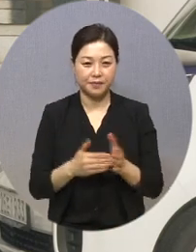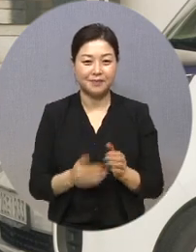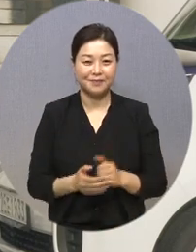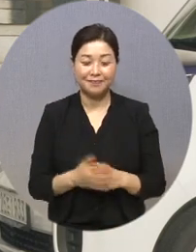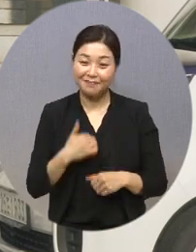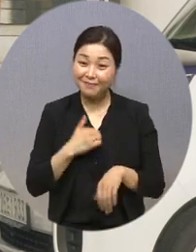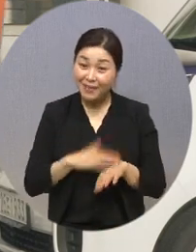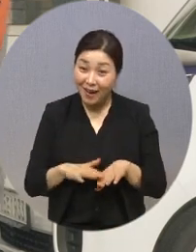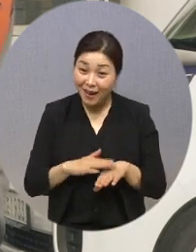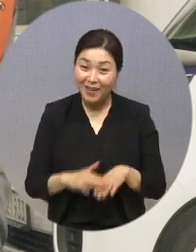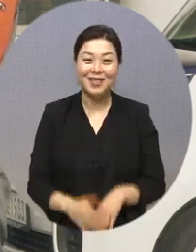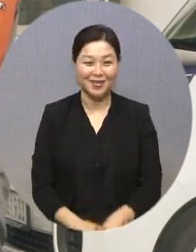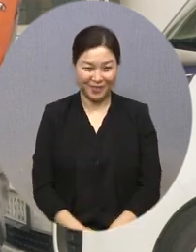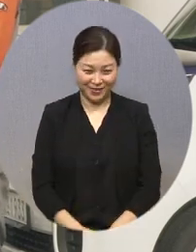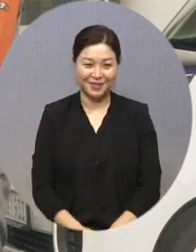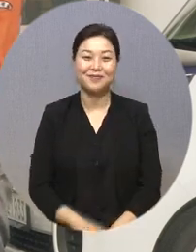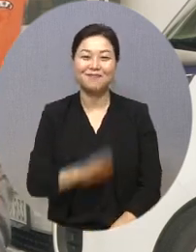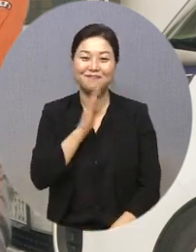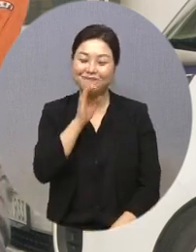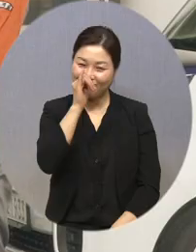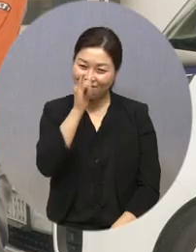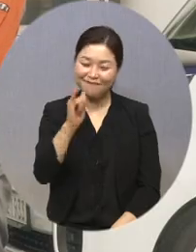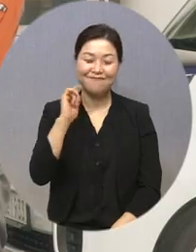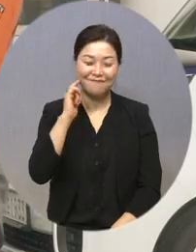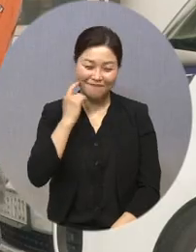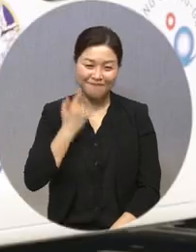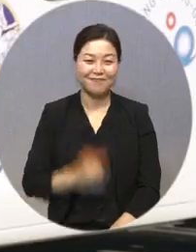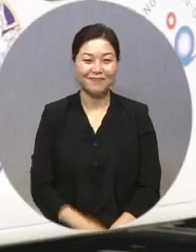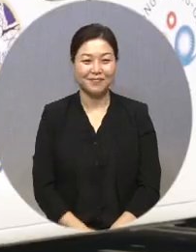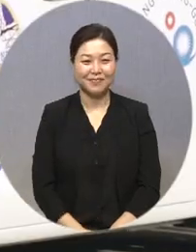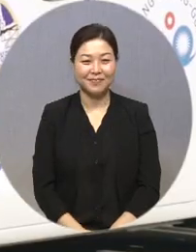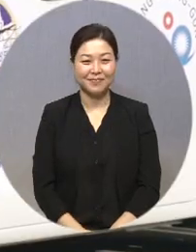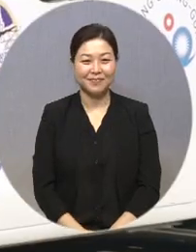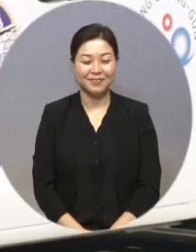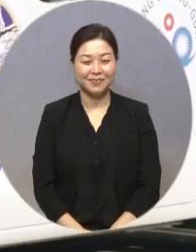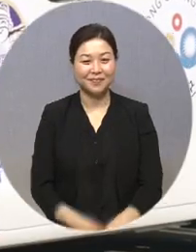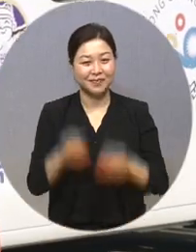잘했나요? 너무 네, 훌륭하시고 아름다우십니다. 감사합니다. 아이고, 예.